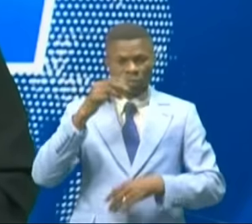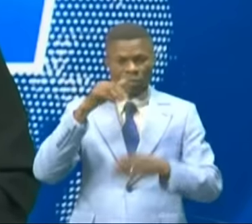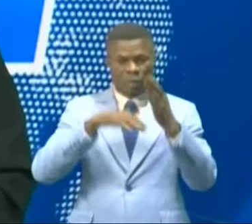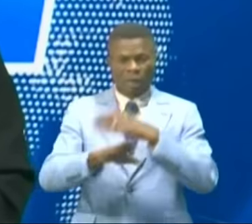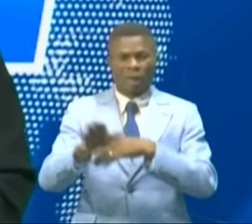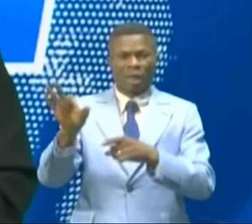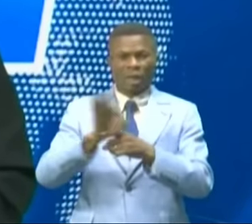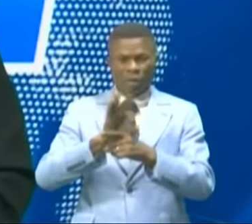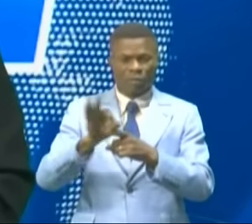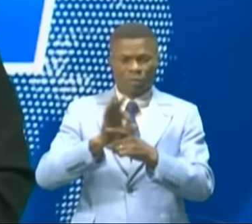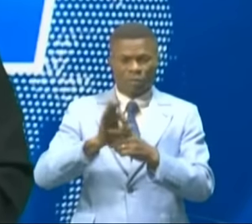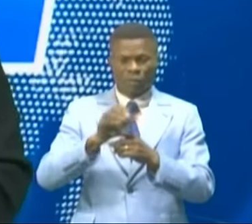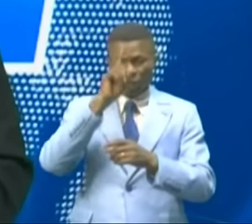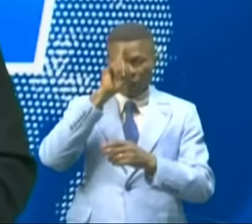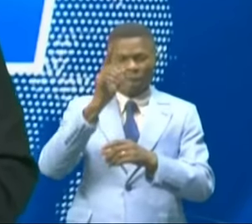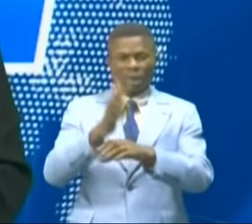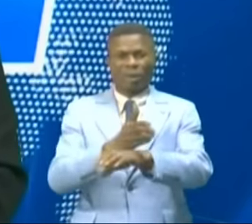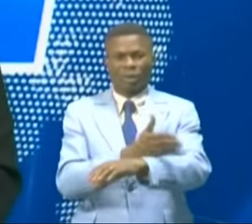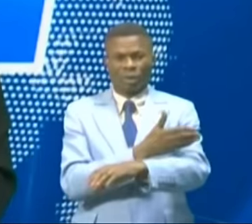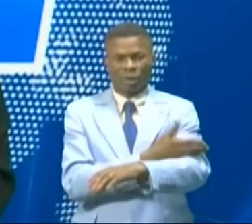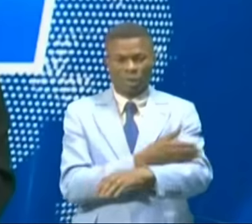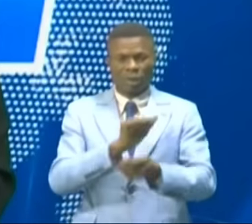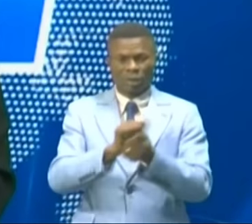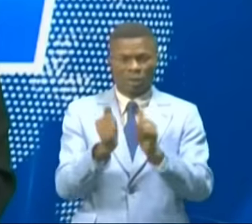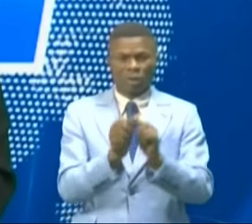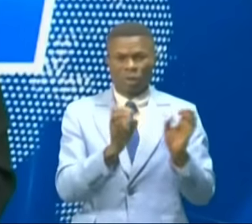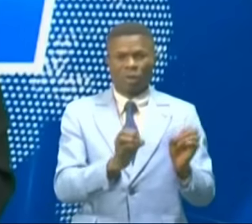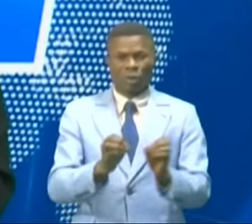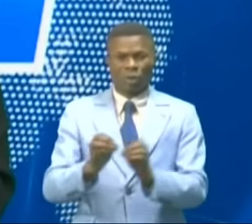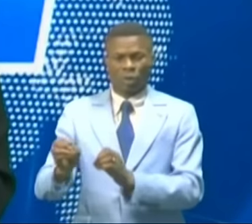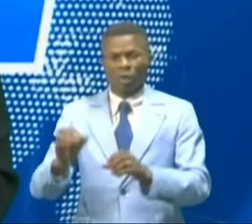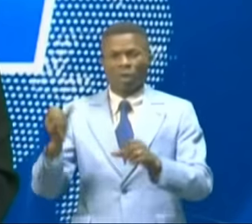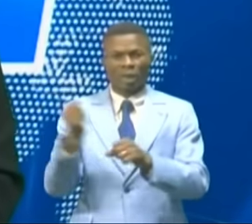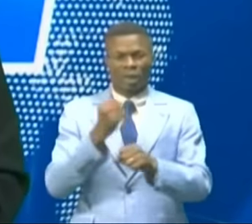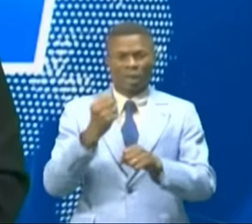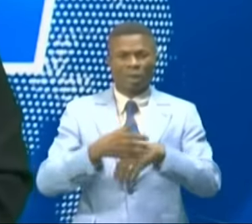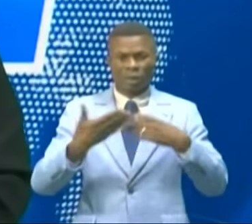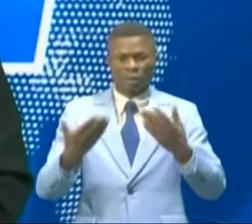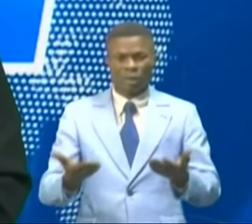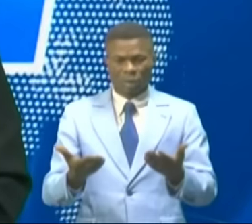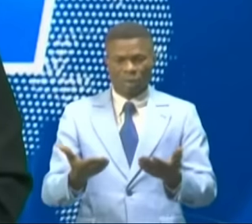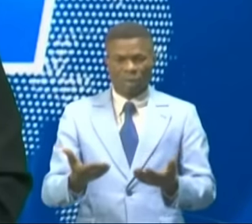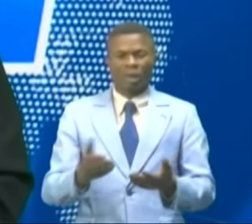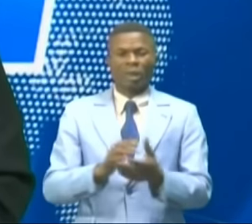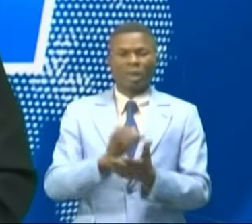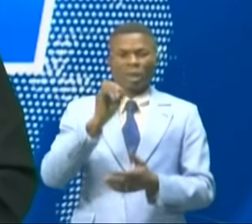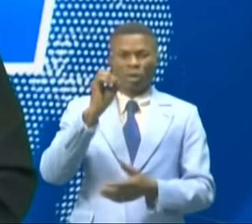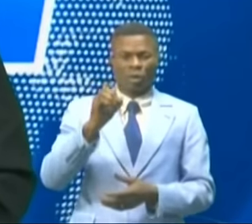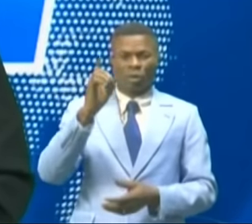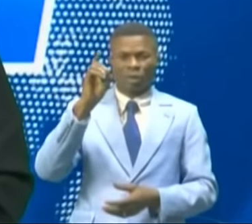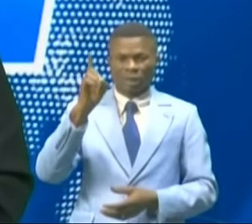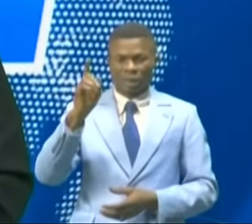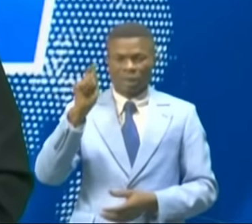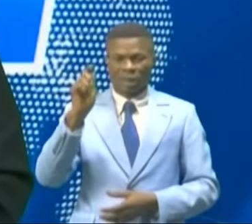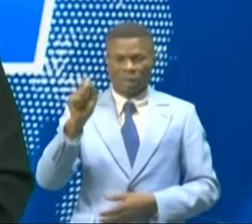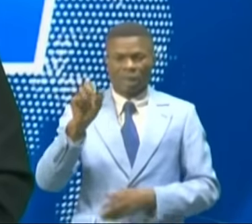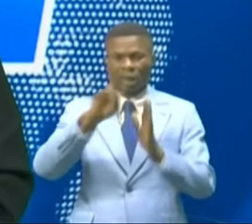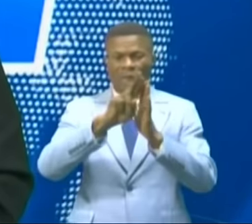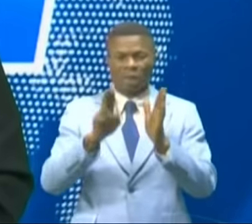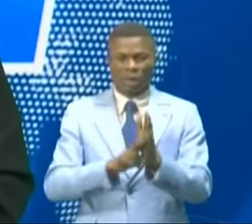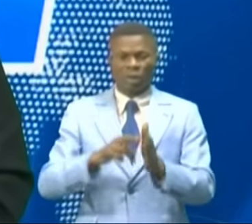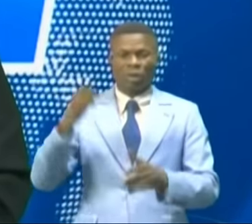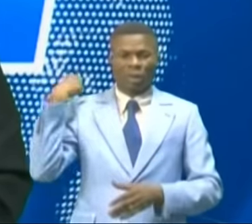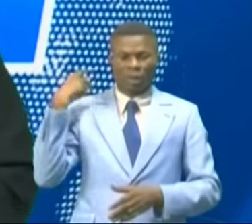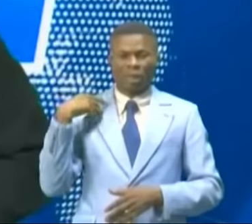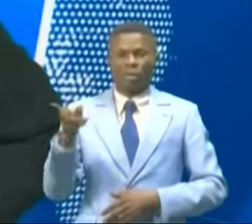de renforcement de capacités sur l'organisation et le fonctionnement de ZTD ainsi que le rôle des élus